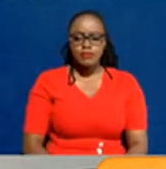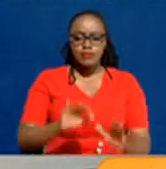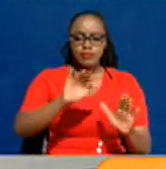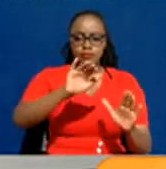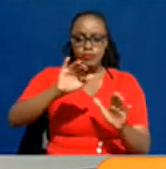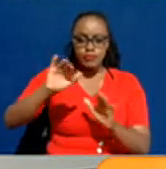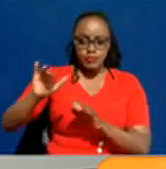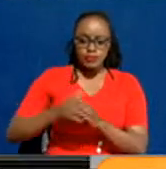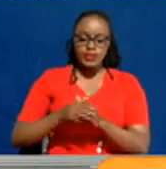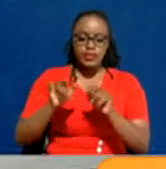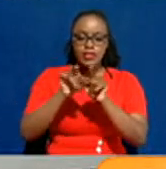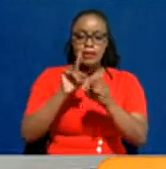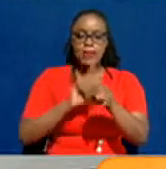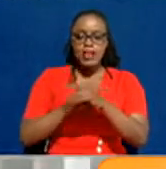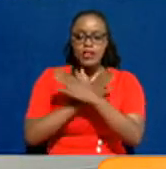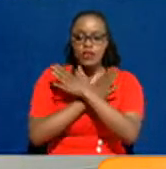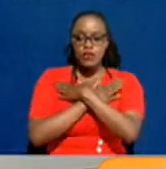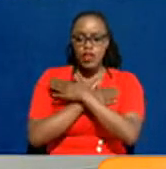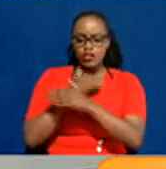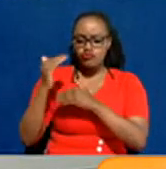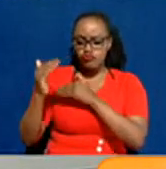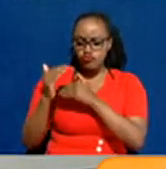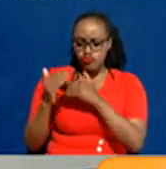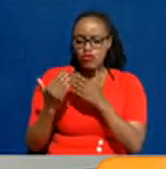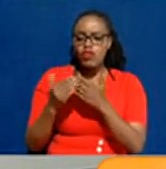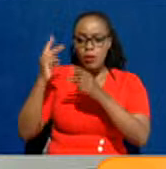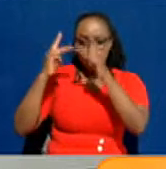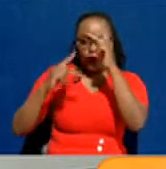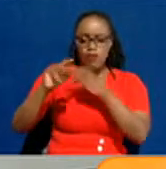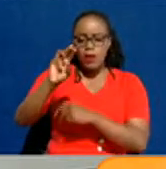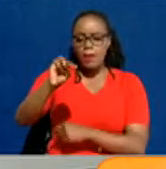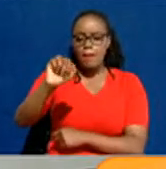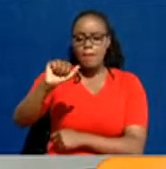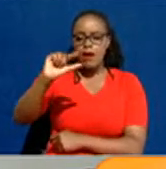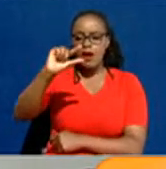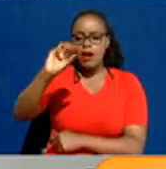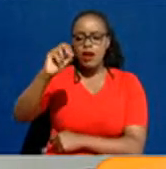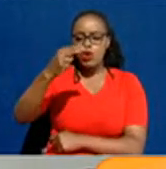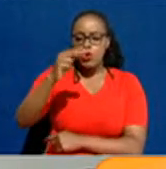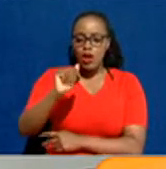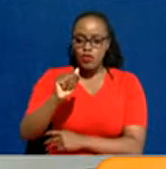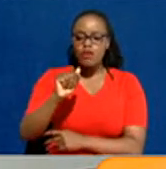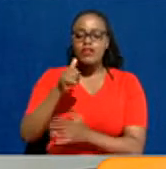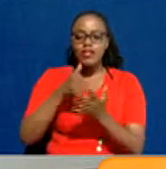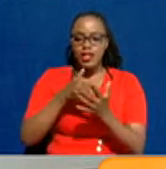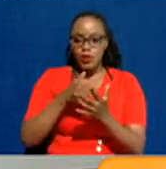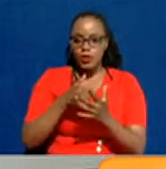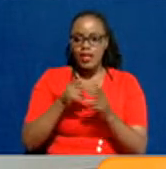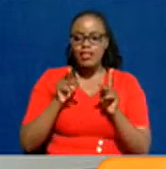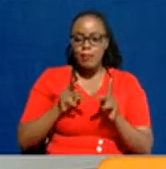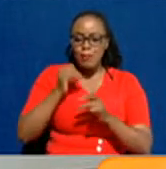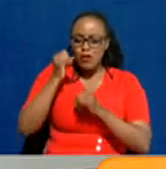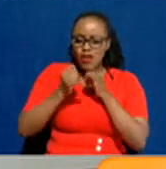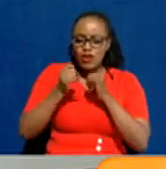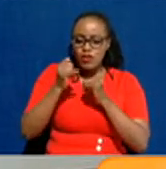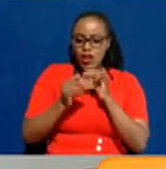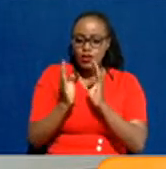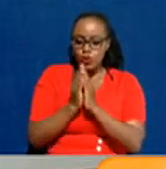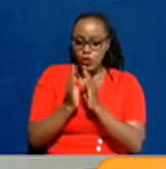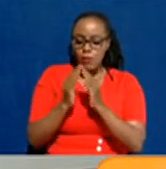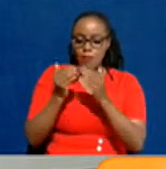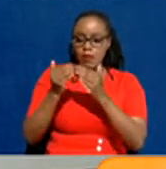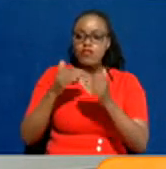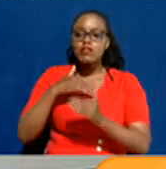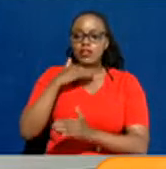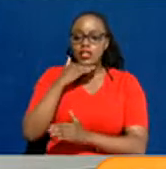Na mtazamaji, wakati huo rafiki wa karibu wa mwendazake Profesa George Magoha alikuwa miongoni mwa watu wa mwisho kuwa naye kabla ya kifo